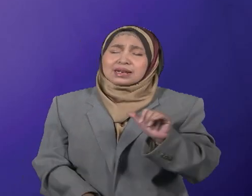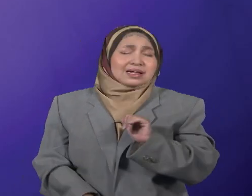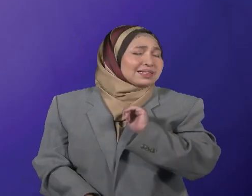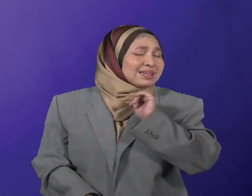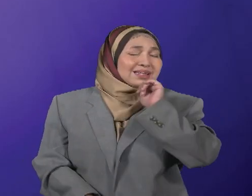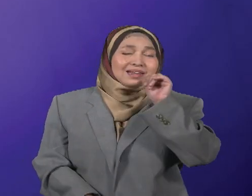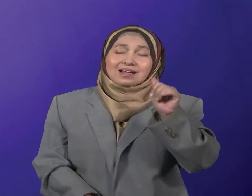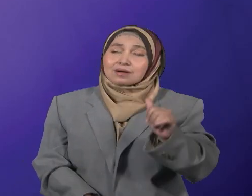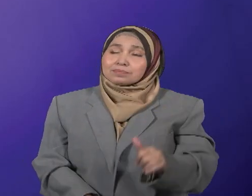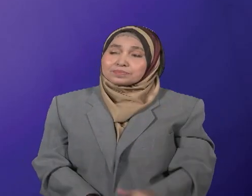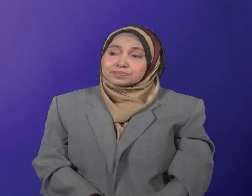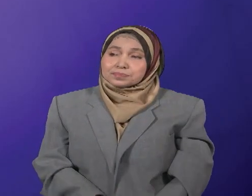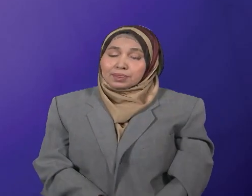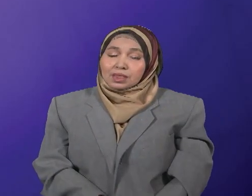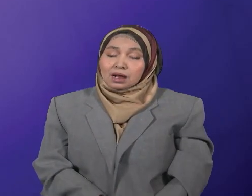عليهم